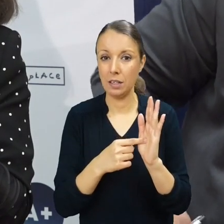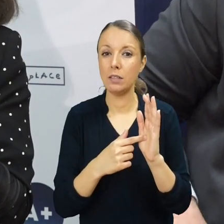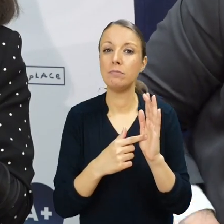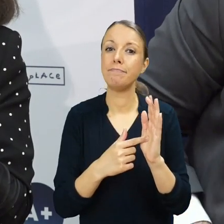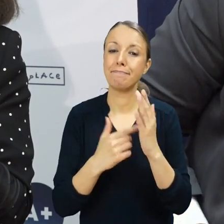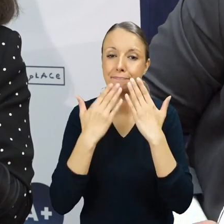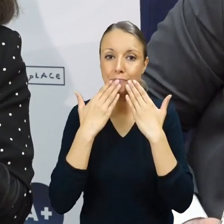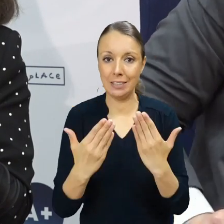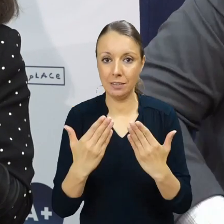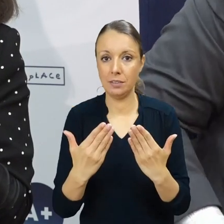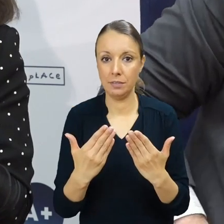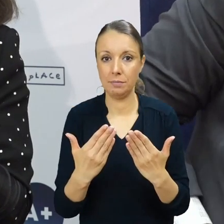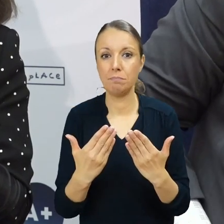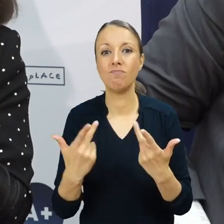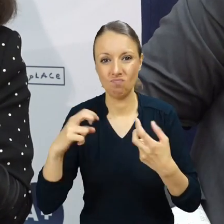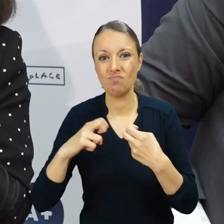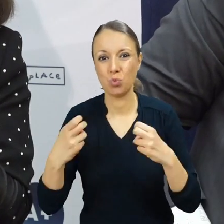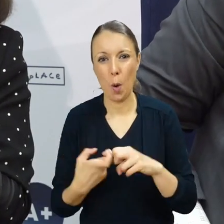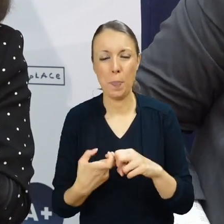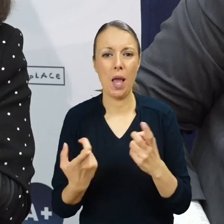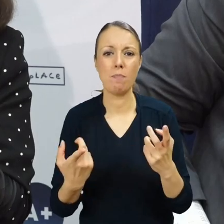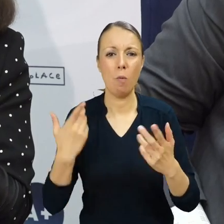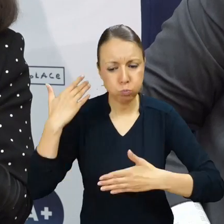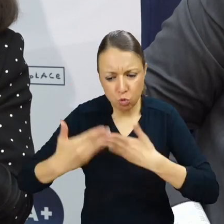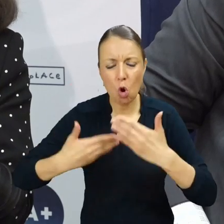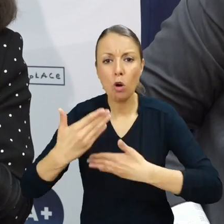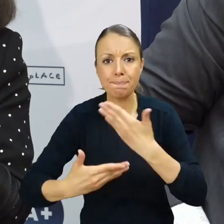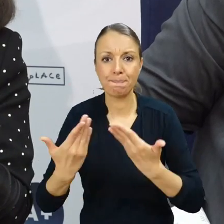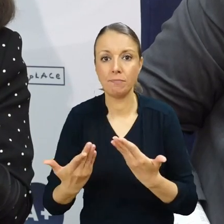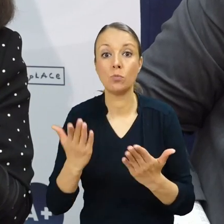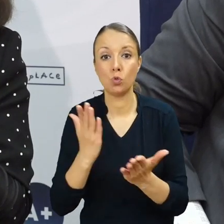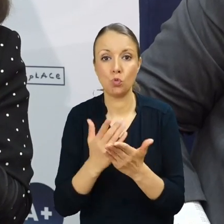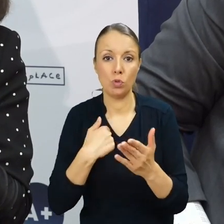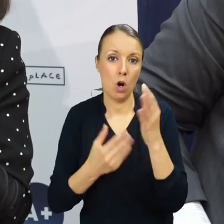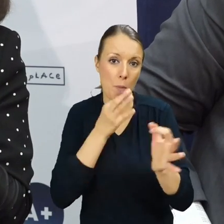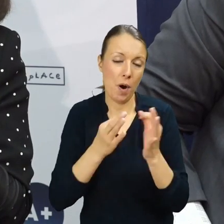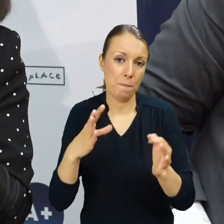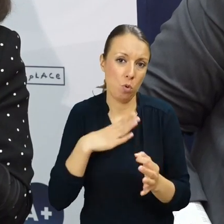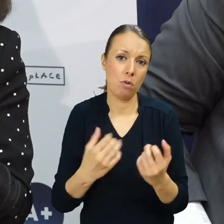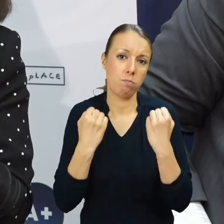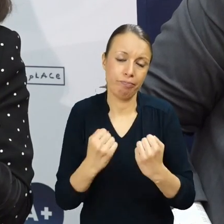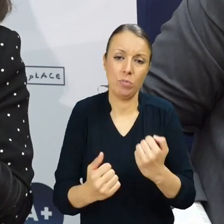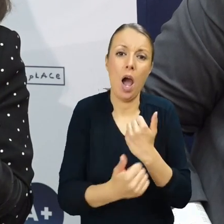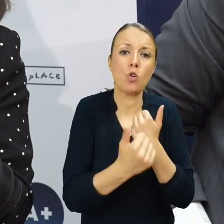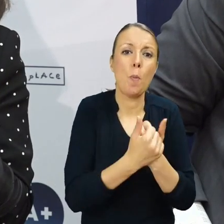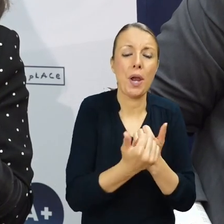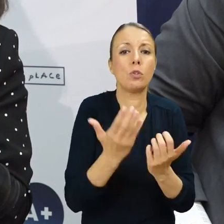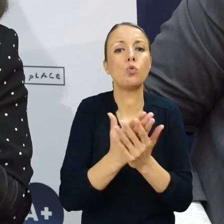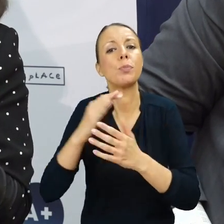bardzo duże problemy proceduralne, bo bardzo, tak jak mówiłam, bardzo ciężko jest argumentować na poziomie postępowania przed